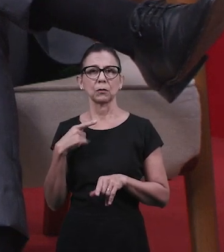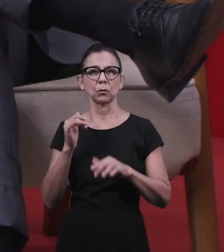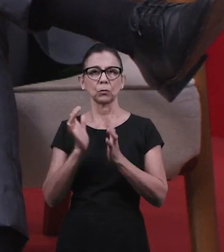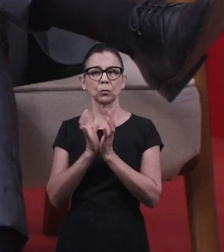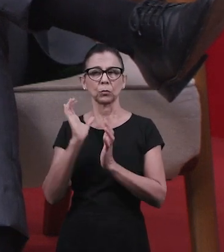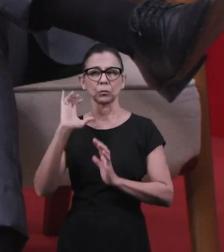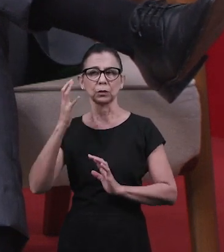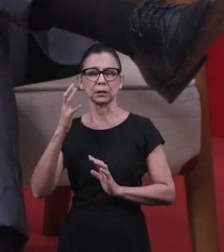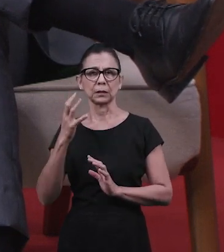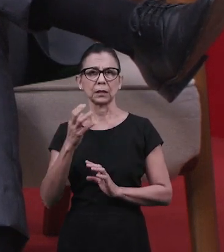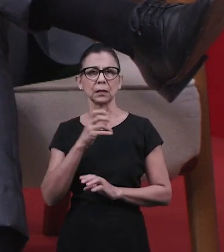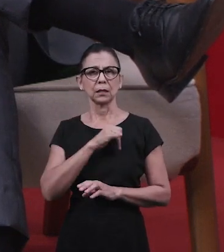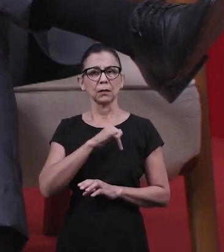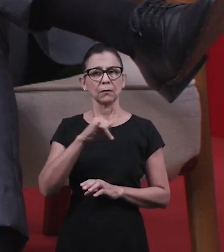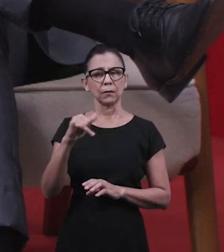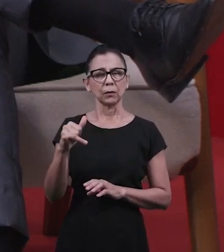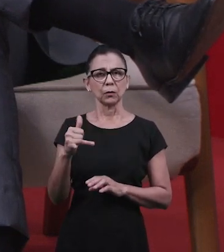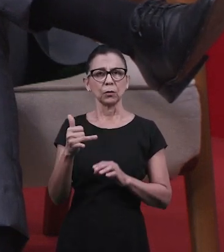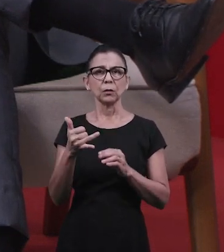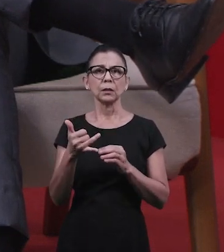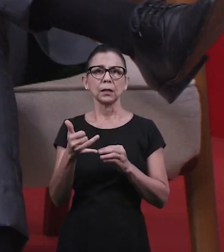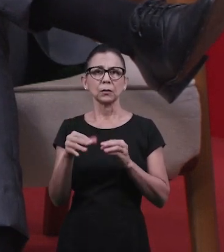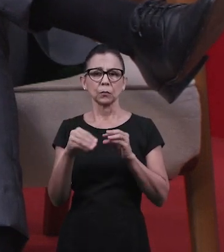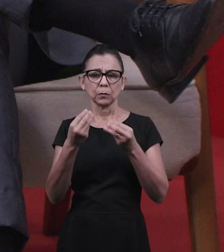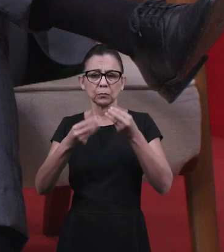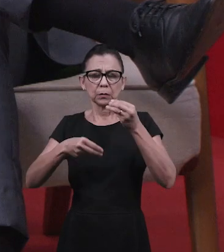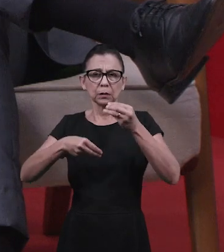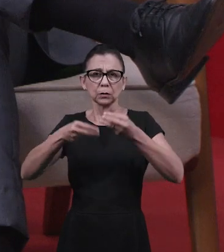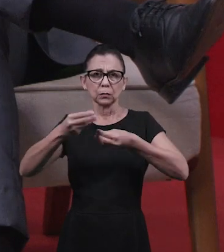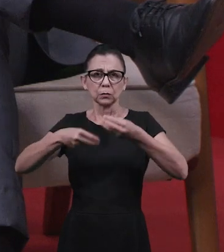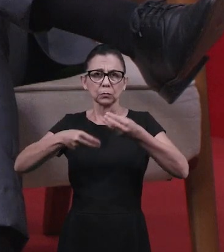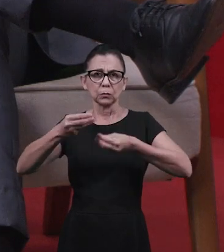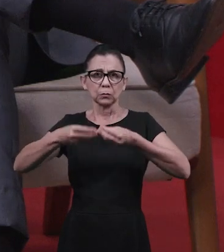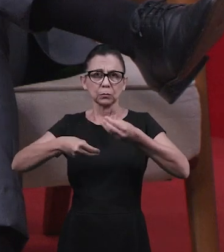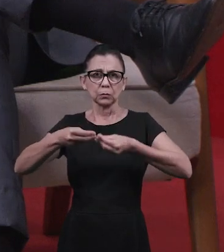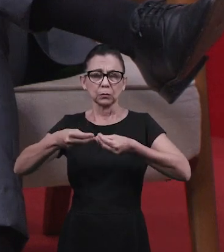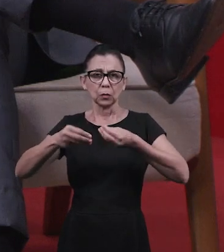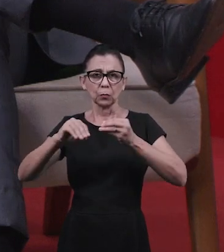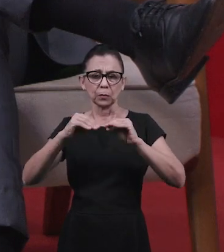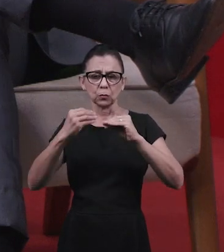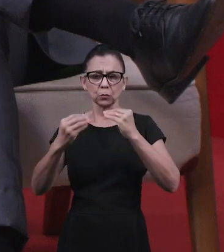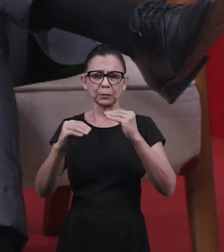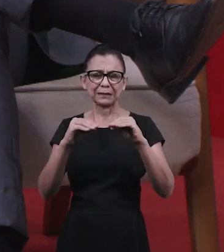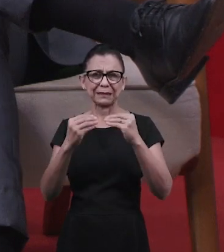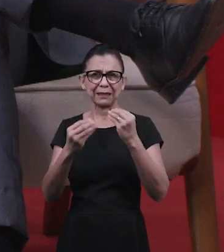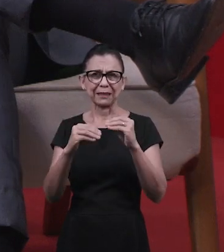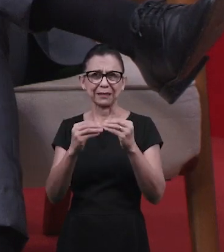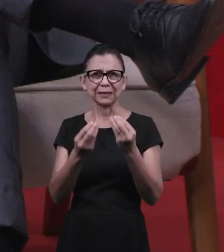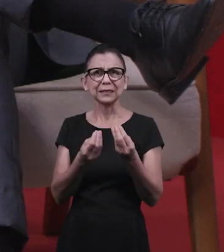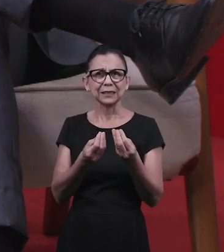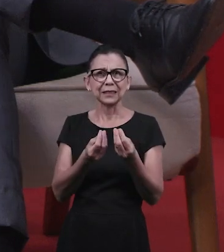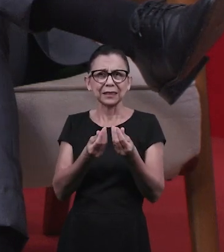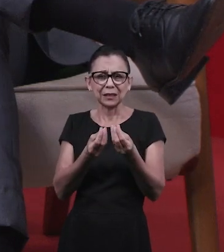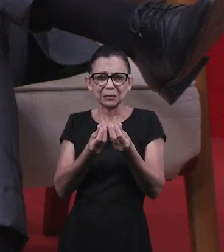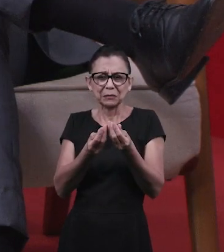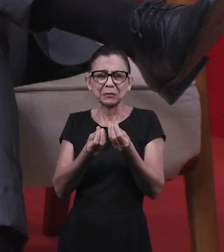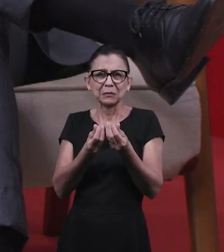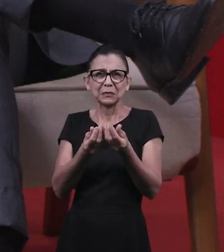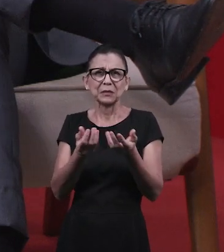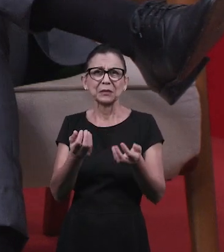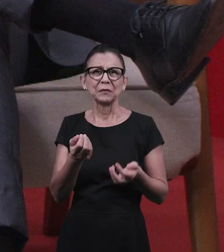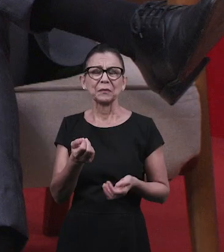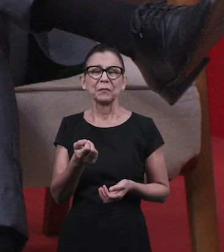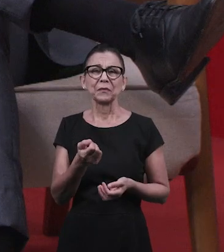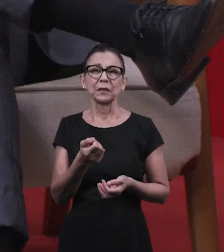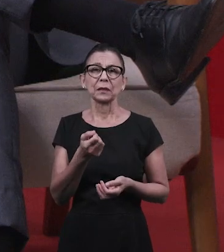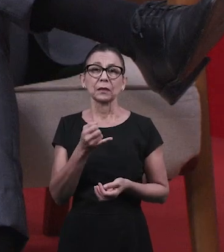là. Si on fait si on mange le fruit de l'ivraie en pensant que c'est blé,